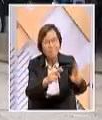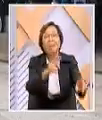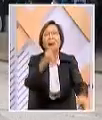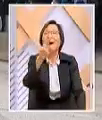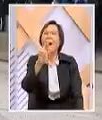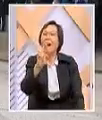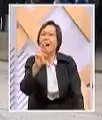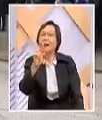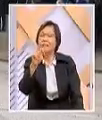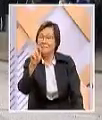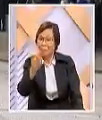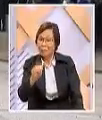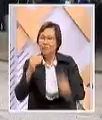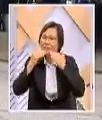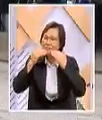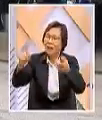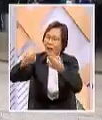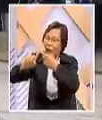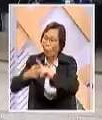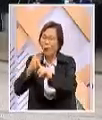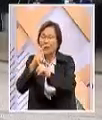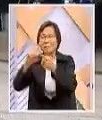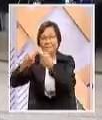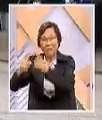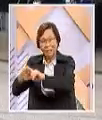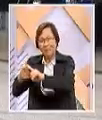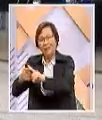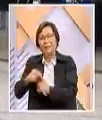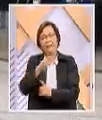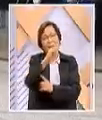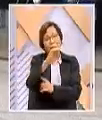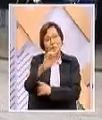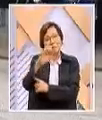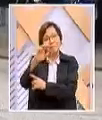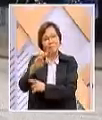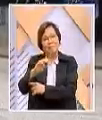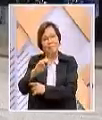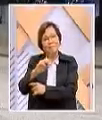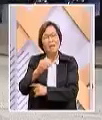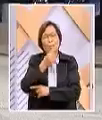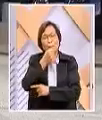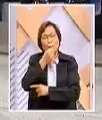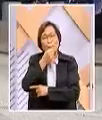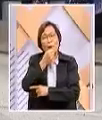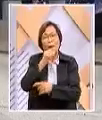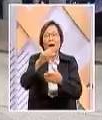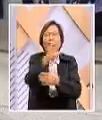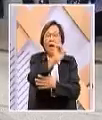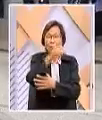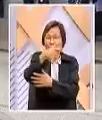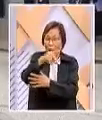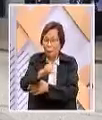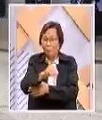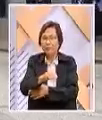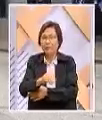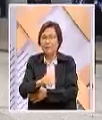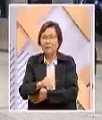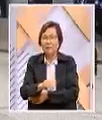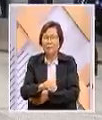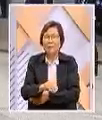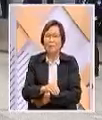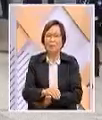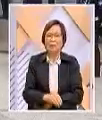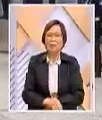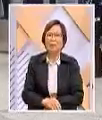RTM. Terima kasih rakan setugas iaitu pengacara-pengacara di Selamat Pagi Malaysia dan semestinya rakan setugas Ismail Adnan dan